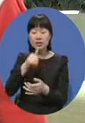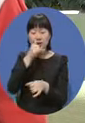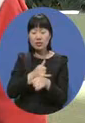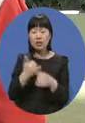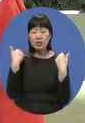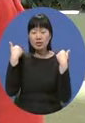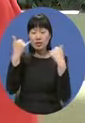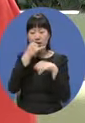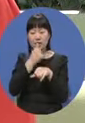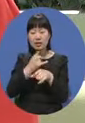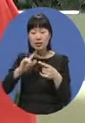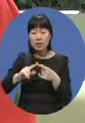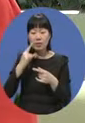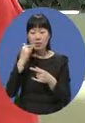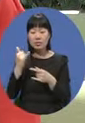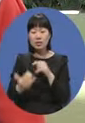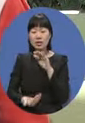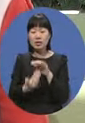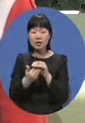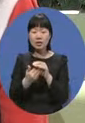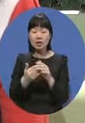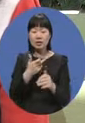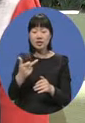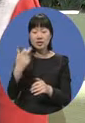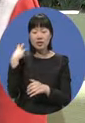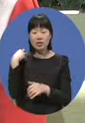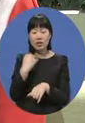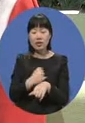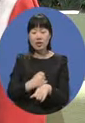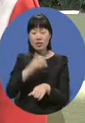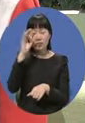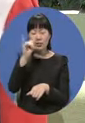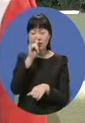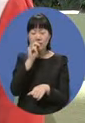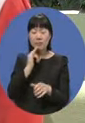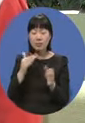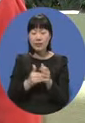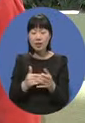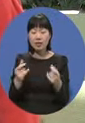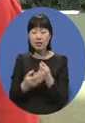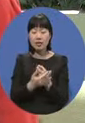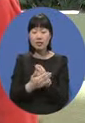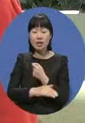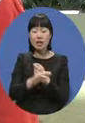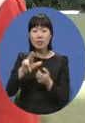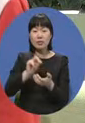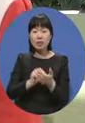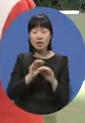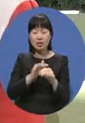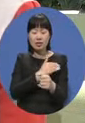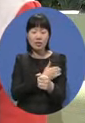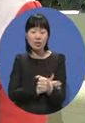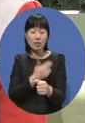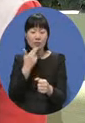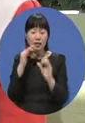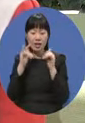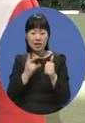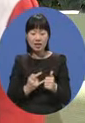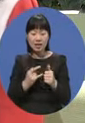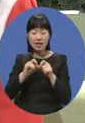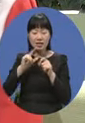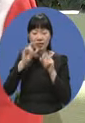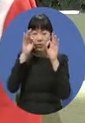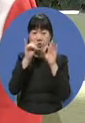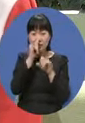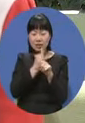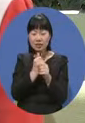성숙시키는게 부모님의 최대의 큰 역할이라고 볼 수가 있죠 그래서 우리가 이제 문제 해결력이 없는 아이들에게 이제 흔히 볼 수